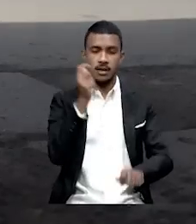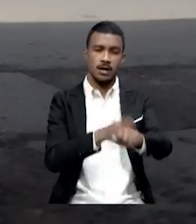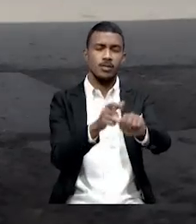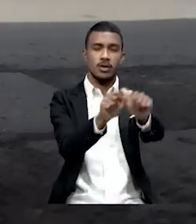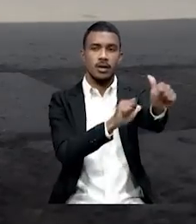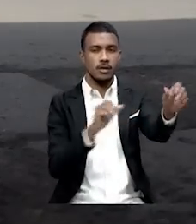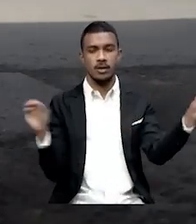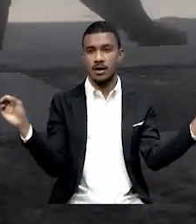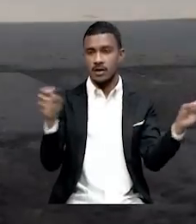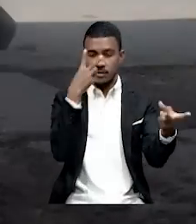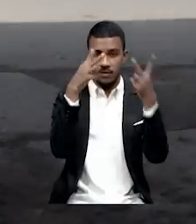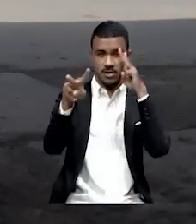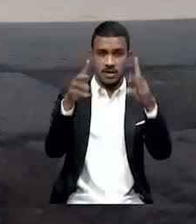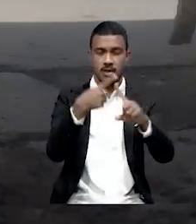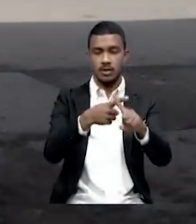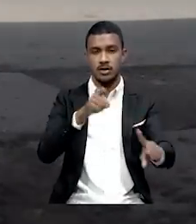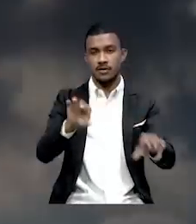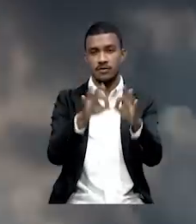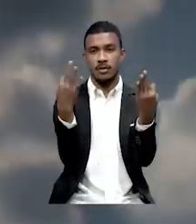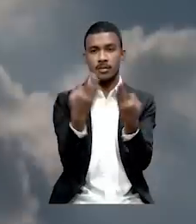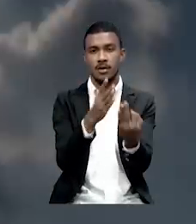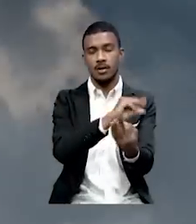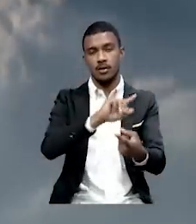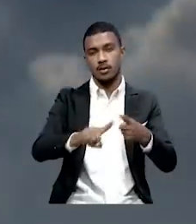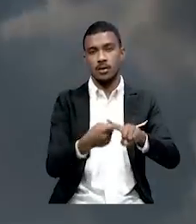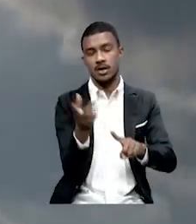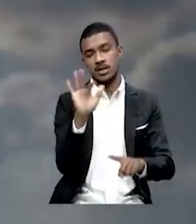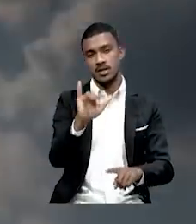retan visita husi família no colega Sira.